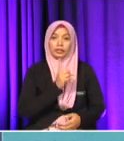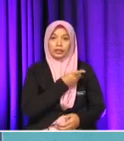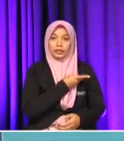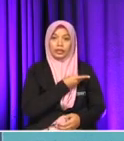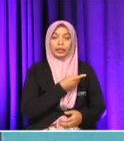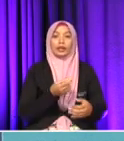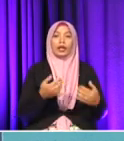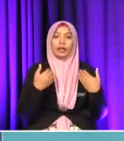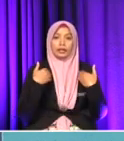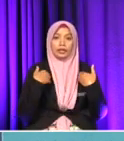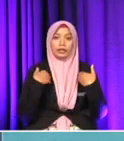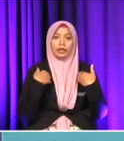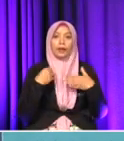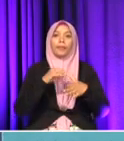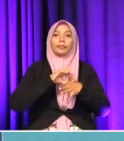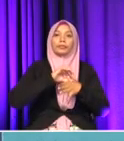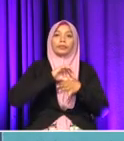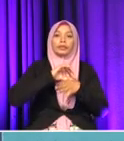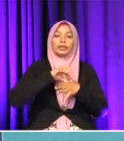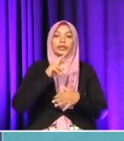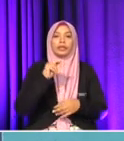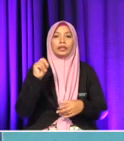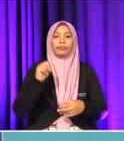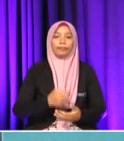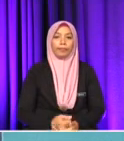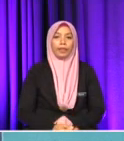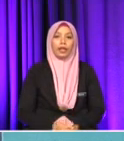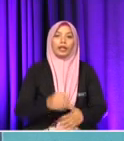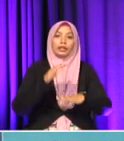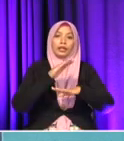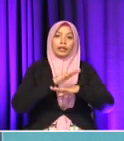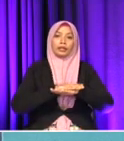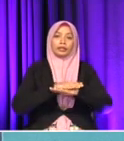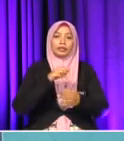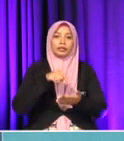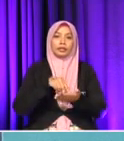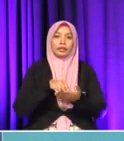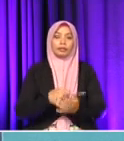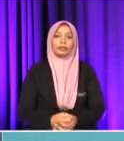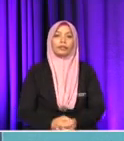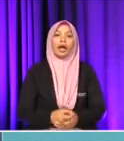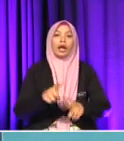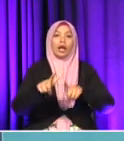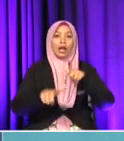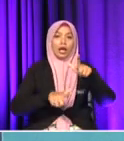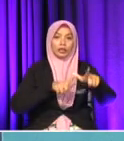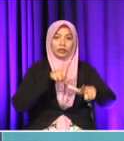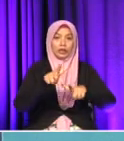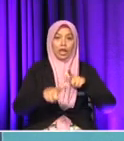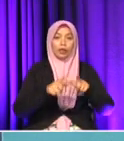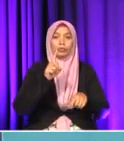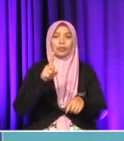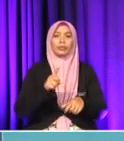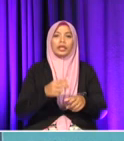yang kita hasilkan tadi secara salah di atas kertas langkah yang pertama kita